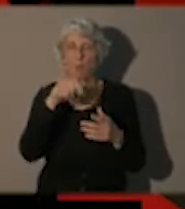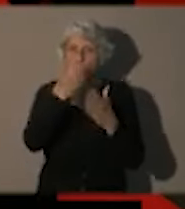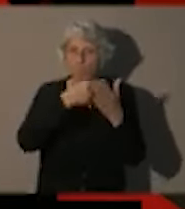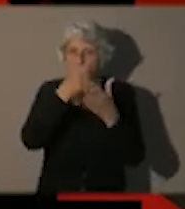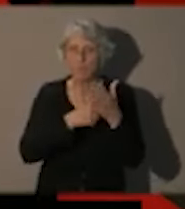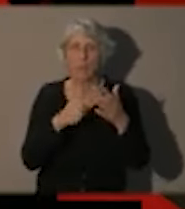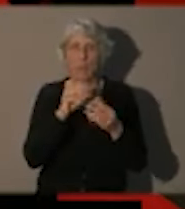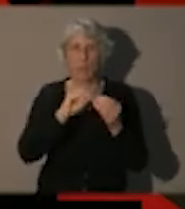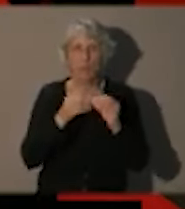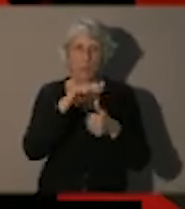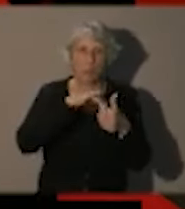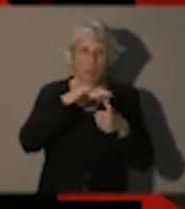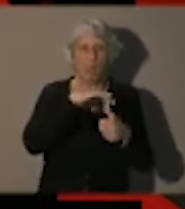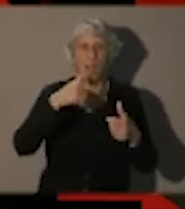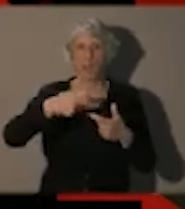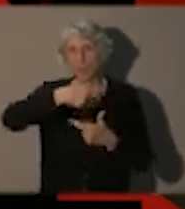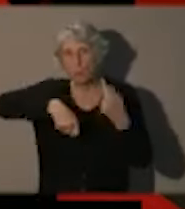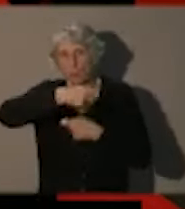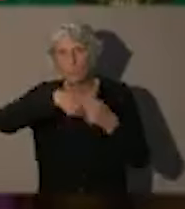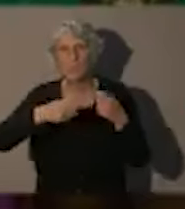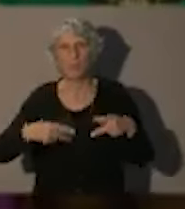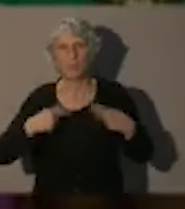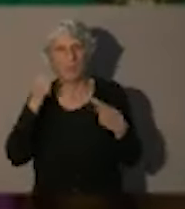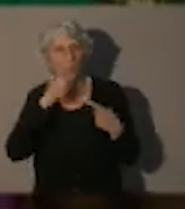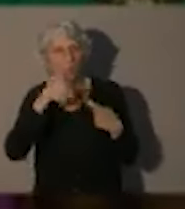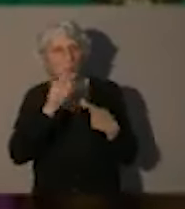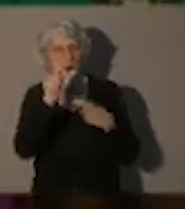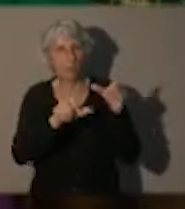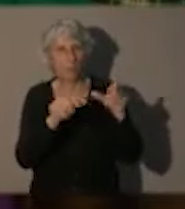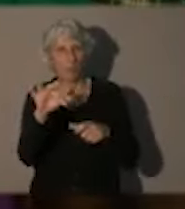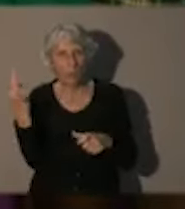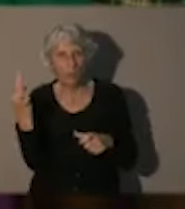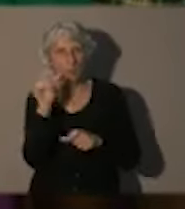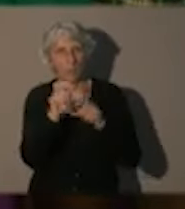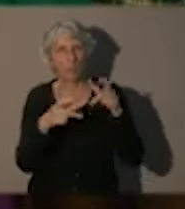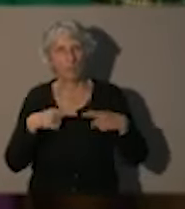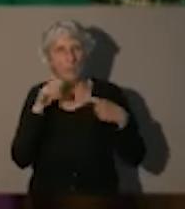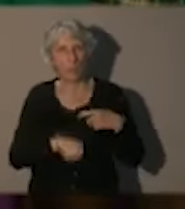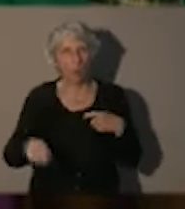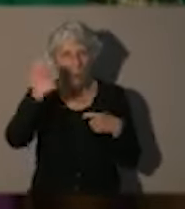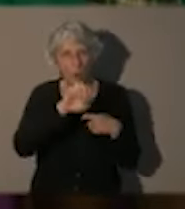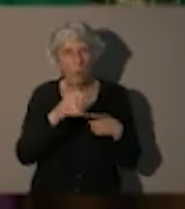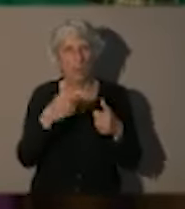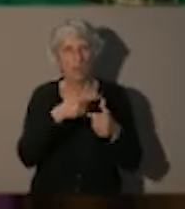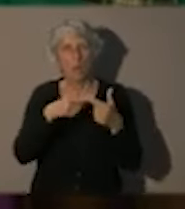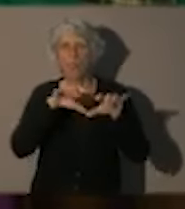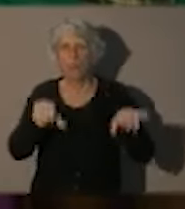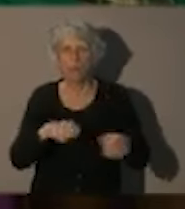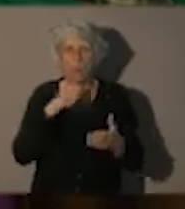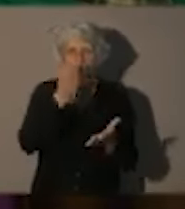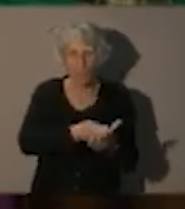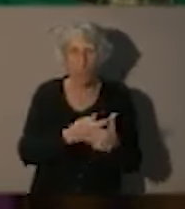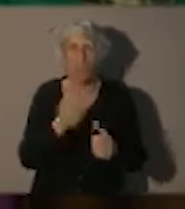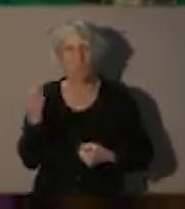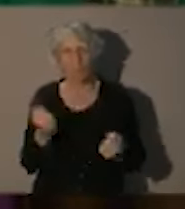question économique, la vie quotidienne des Français et des Européens, pouvoir d'achat, services publics, made